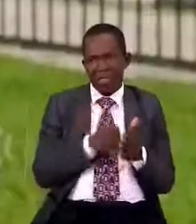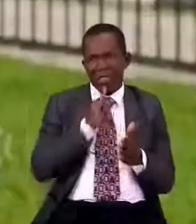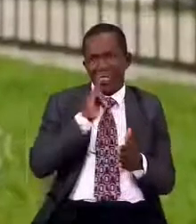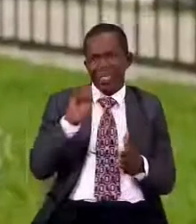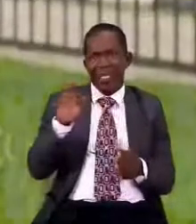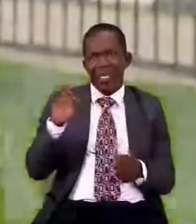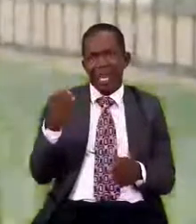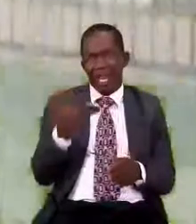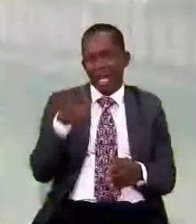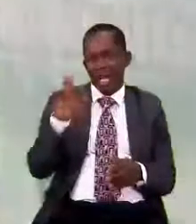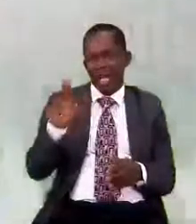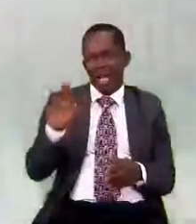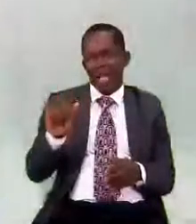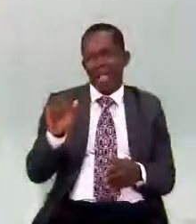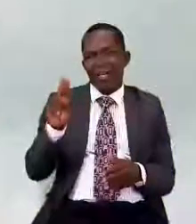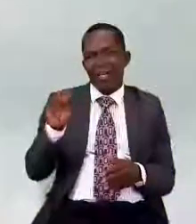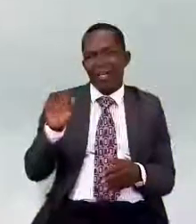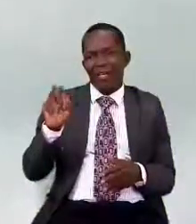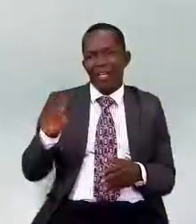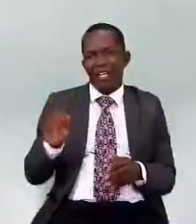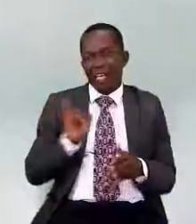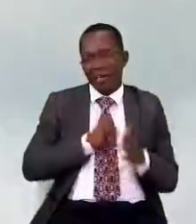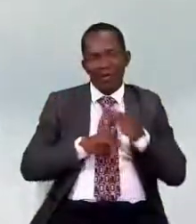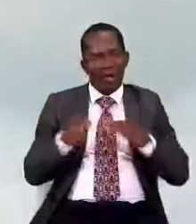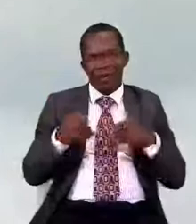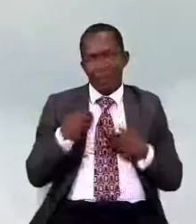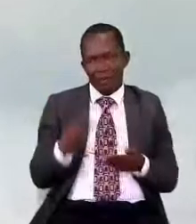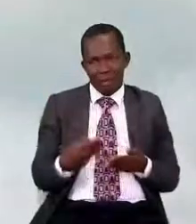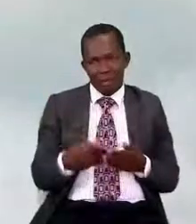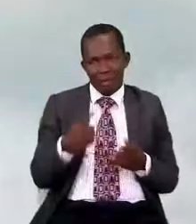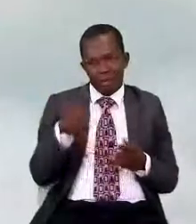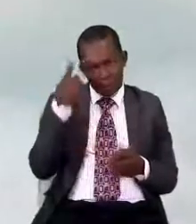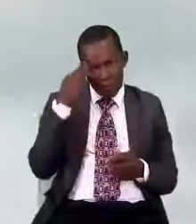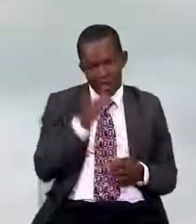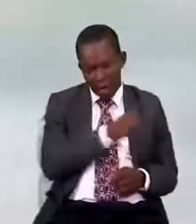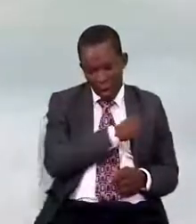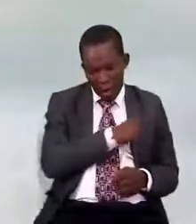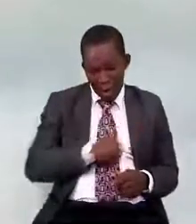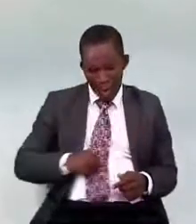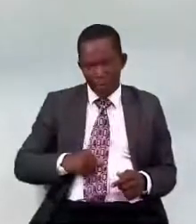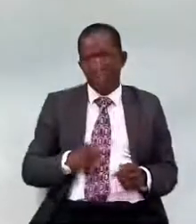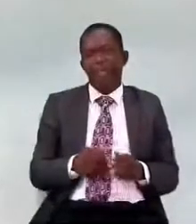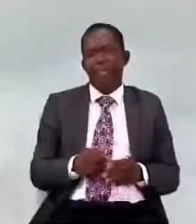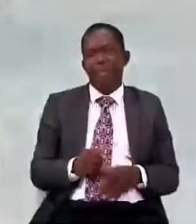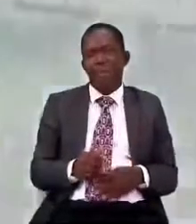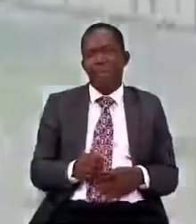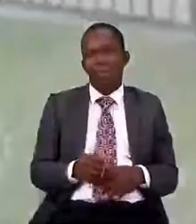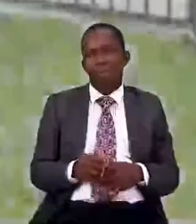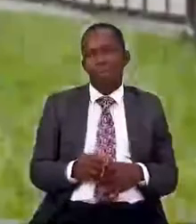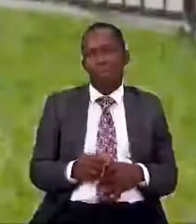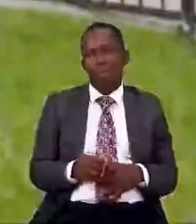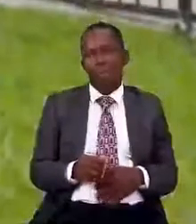Et j'allais au champ. Et j'ai vu ce poster. L'affiche